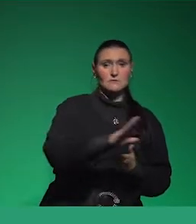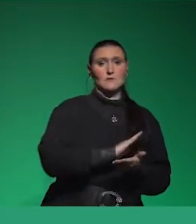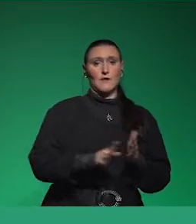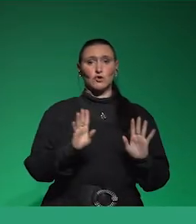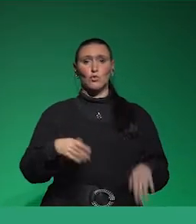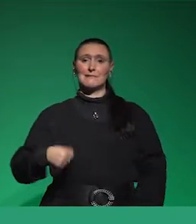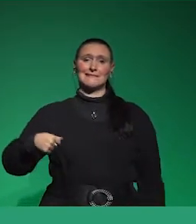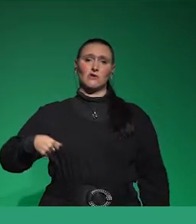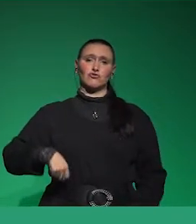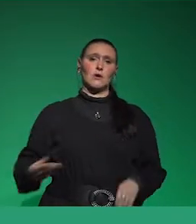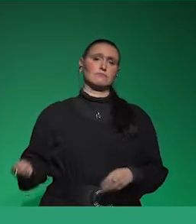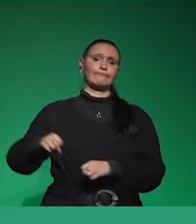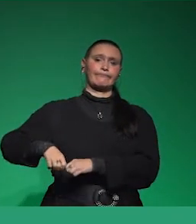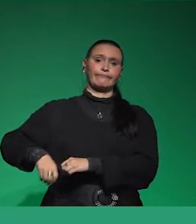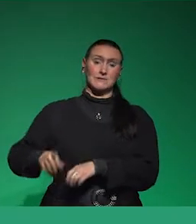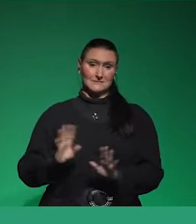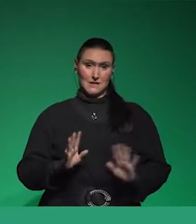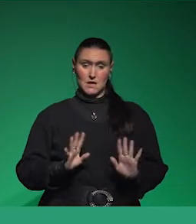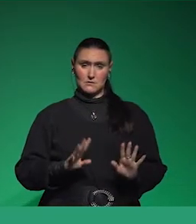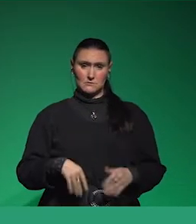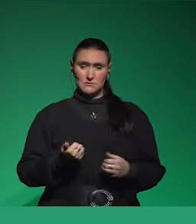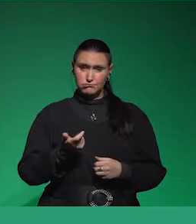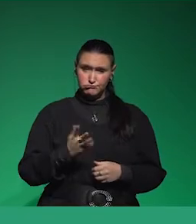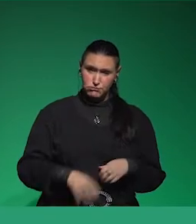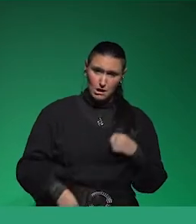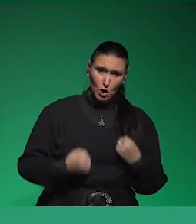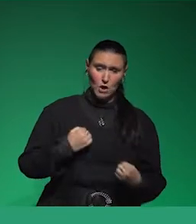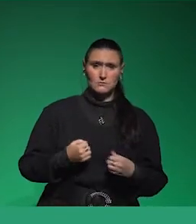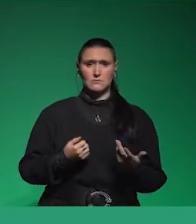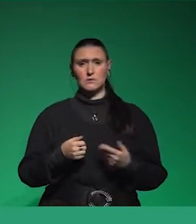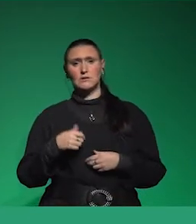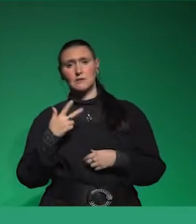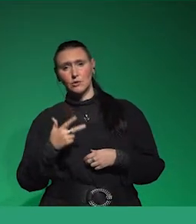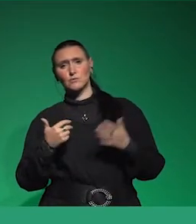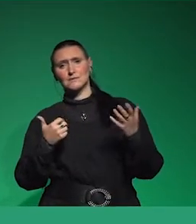voll. Das sind mehrere Tonnen, 63 Tonnen von